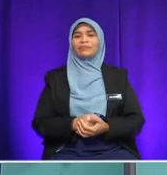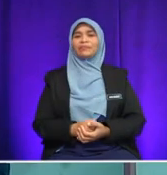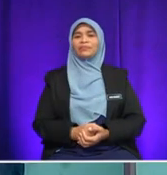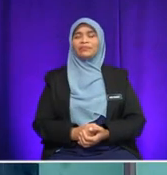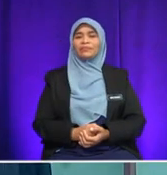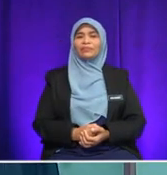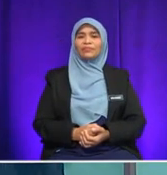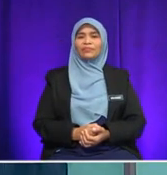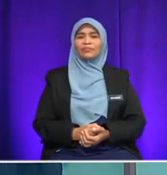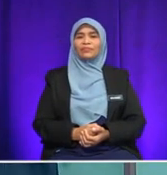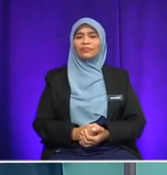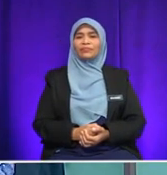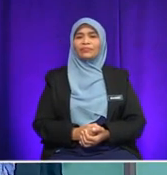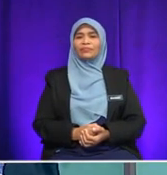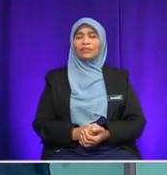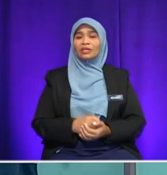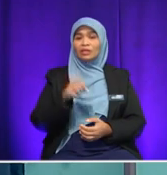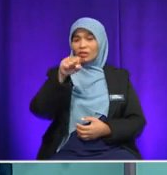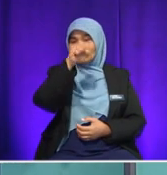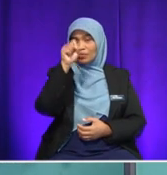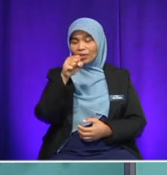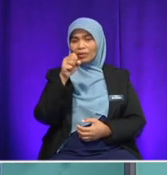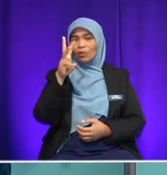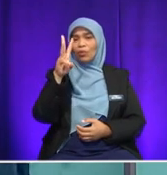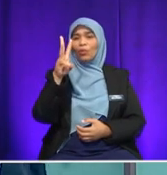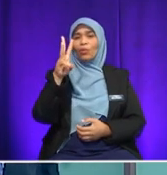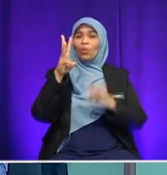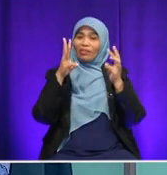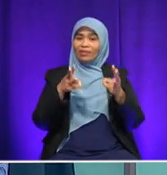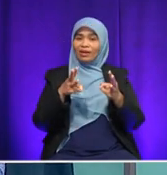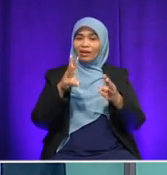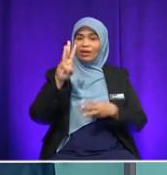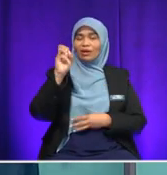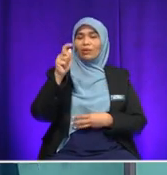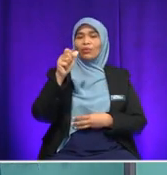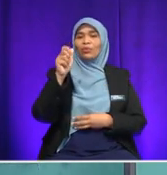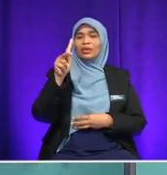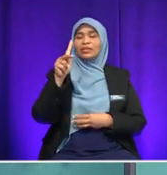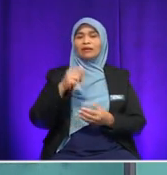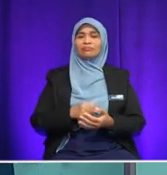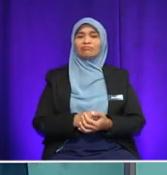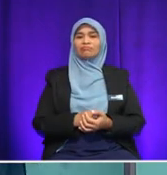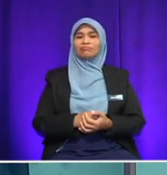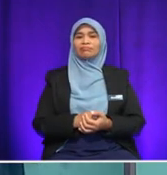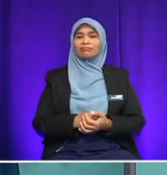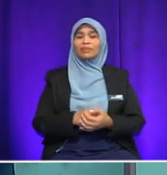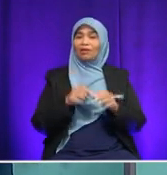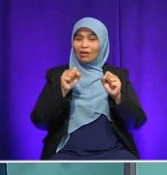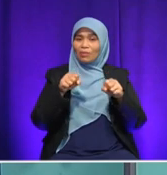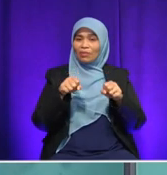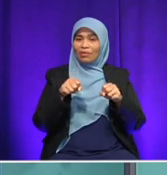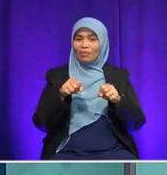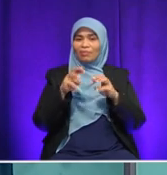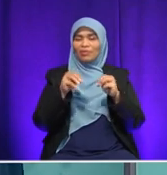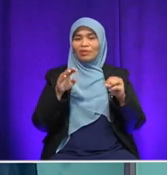Untuk soalan watak dan perwatakan, cikgu nak tengok kebolehan murid cikgu yang cemerlang